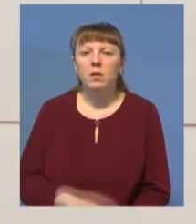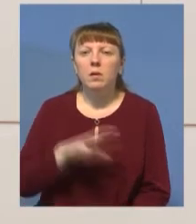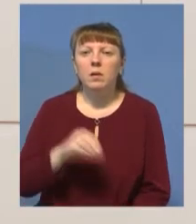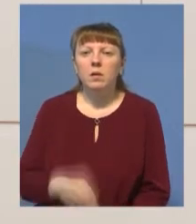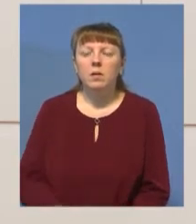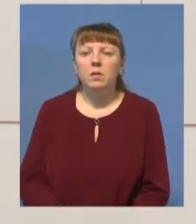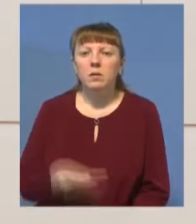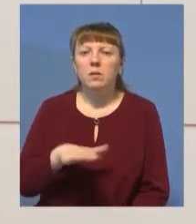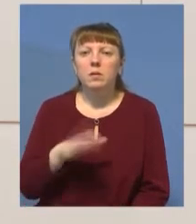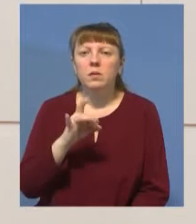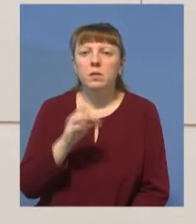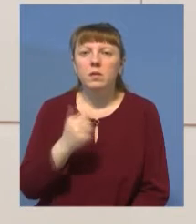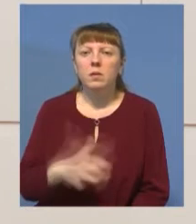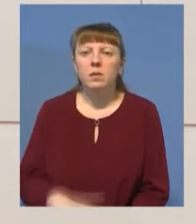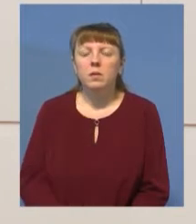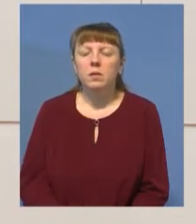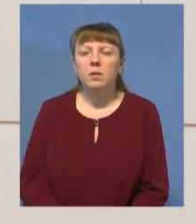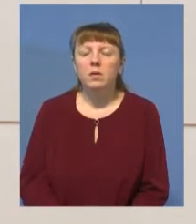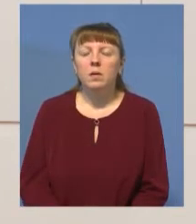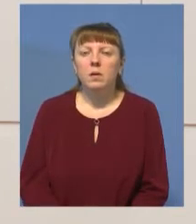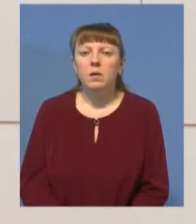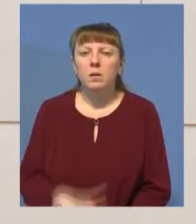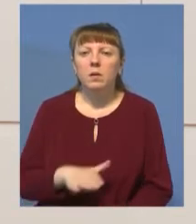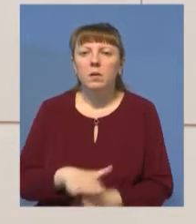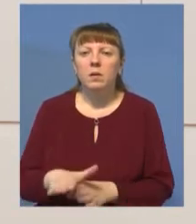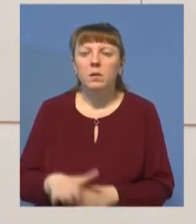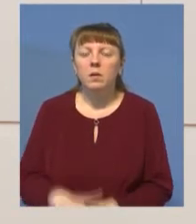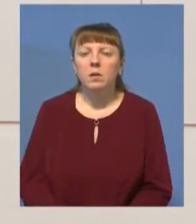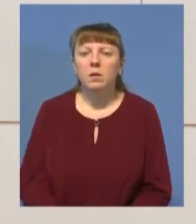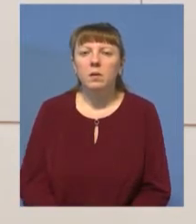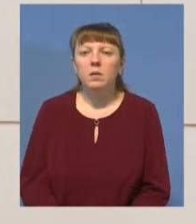всех странах мира. Поэтому само исполнение, оно